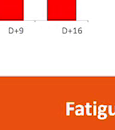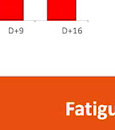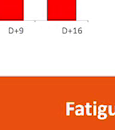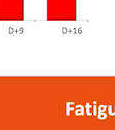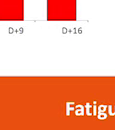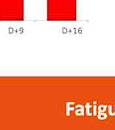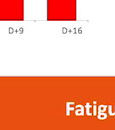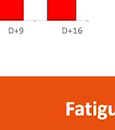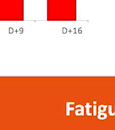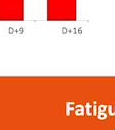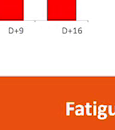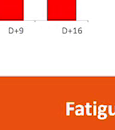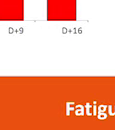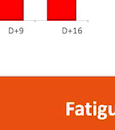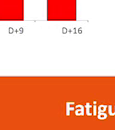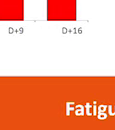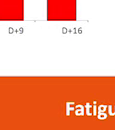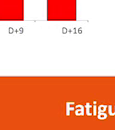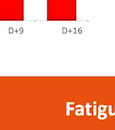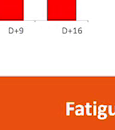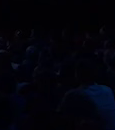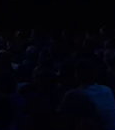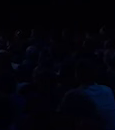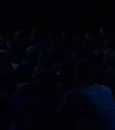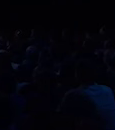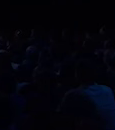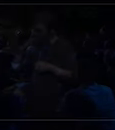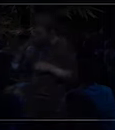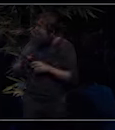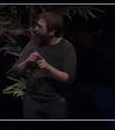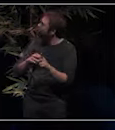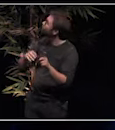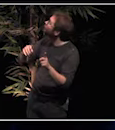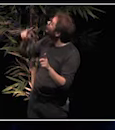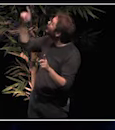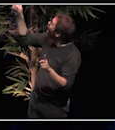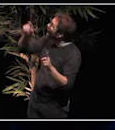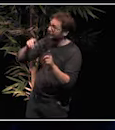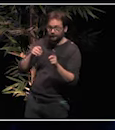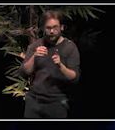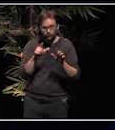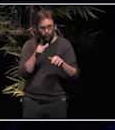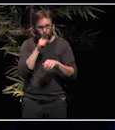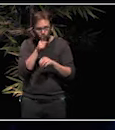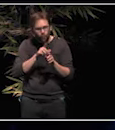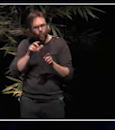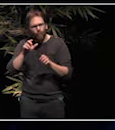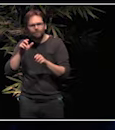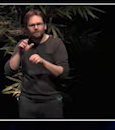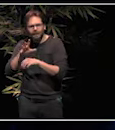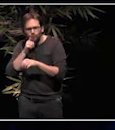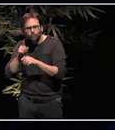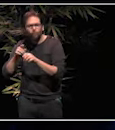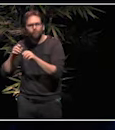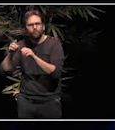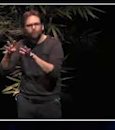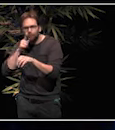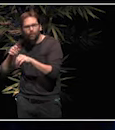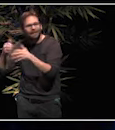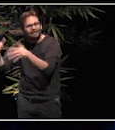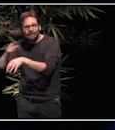l'UTMB, et puis les jours qui suivent. Donc 2 jours, 5 jours, 9 jours et 16 jours après l'UTMB. Donc la première indication,